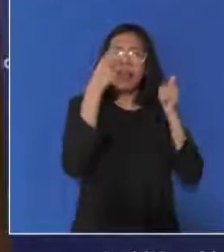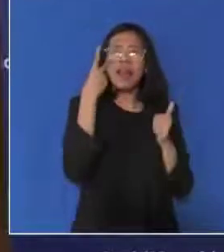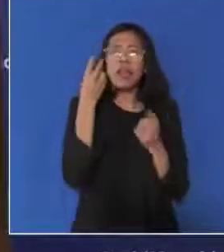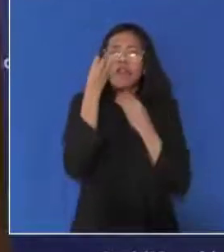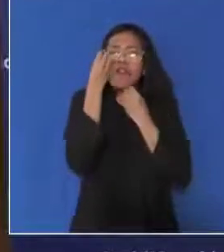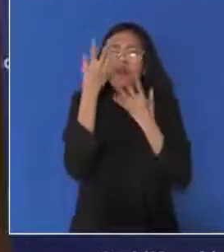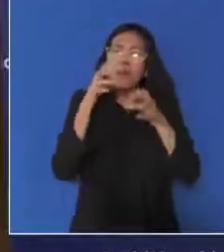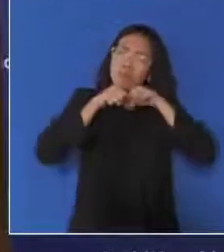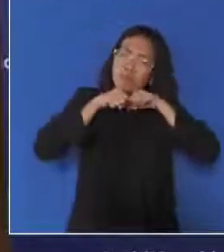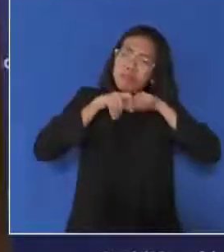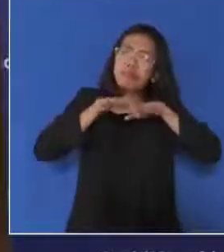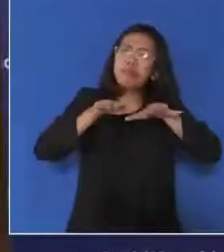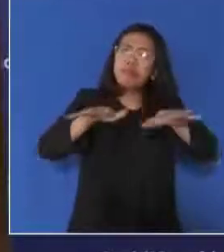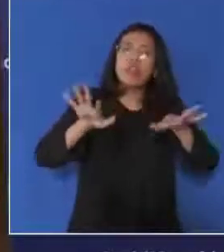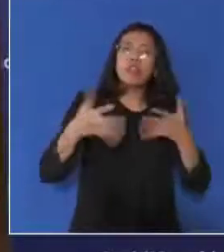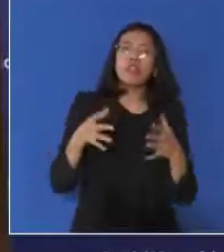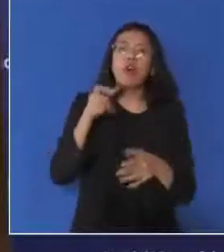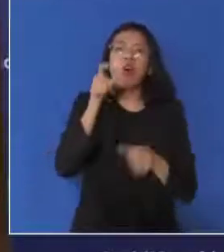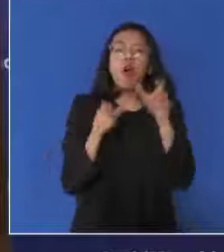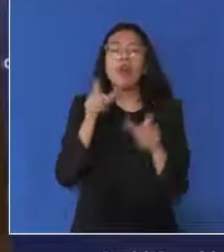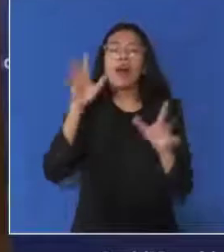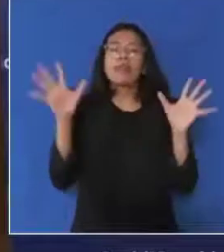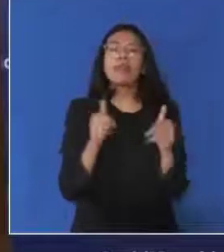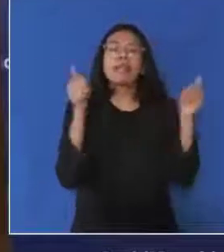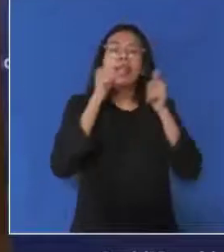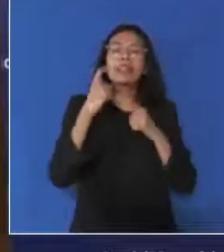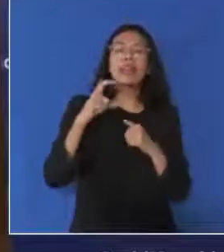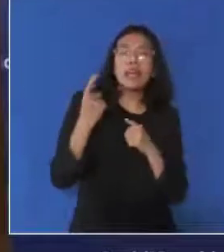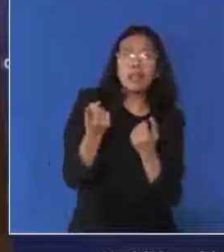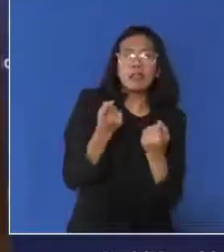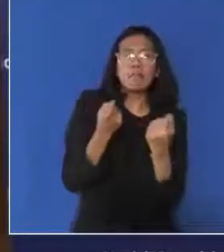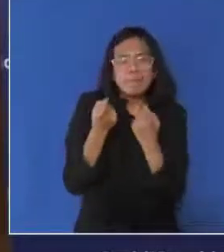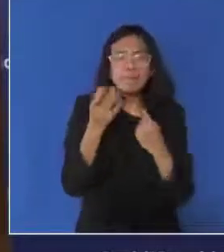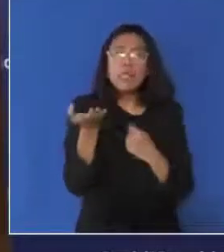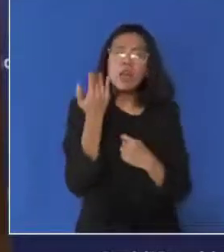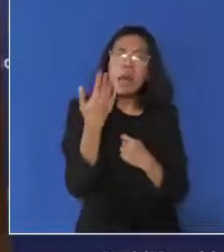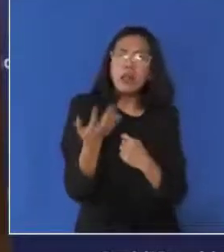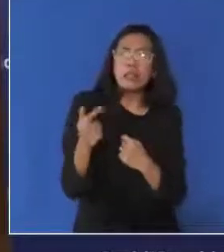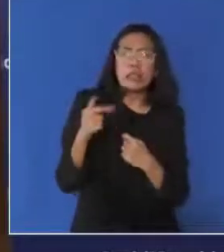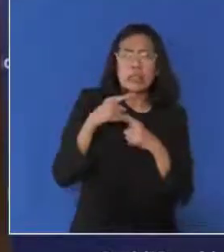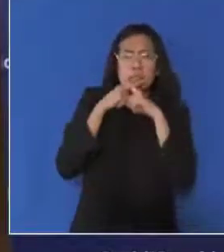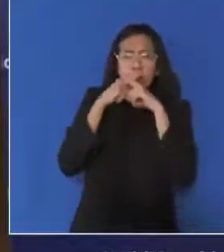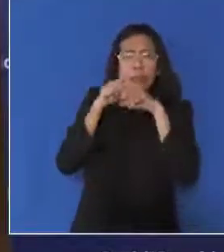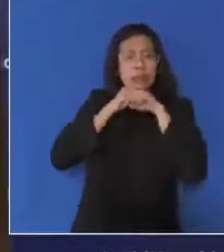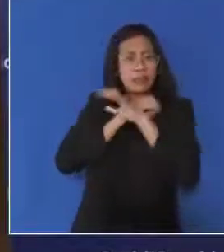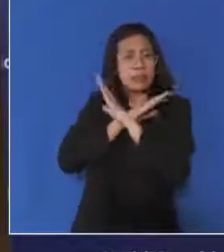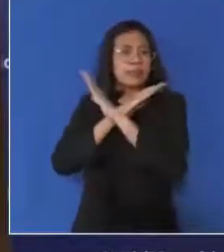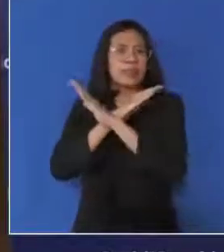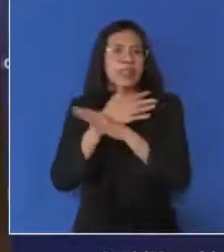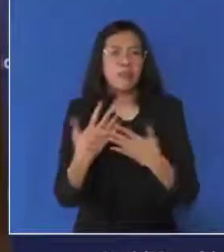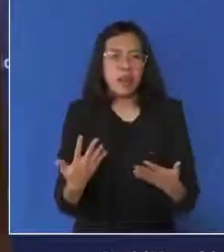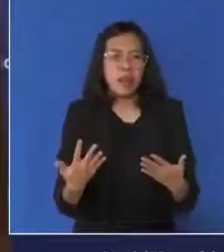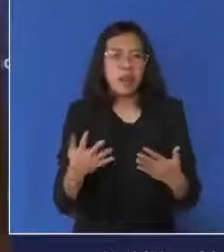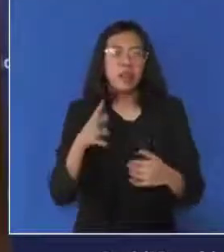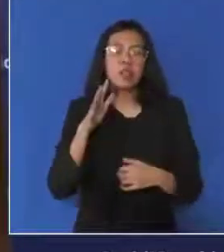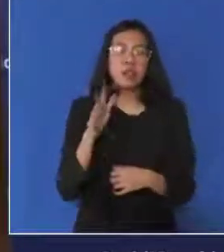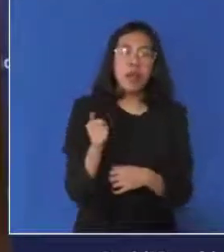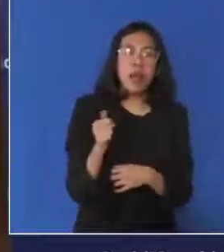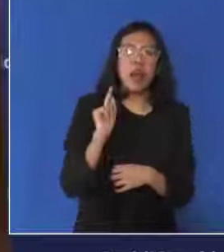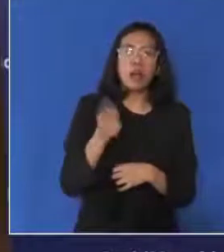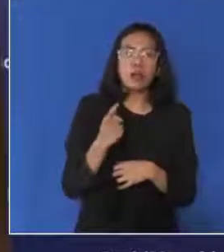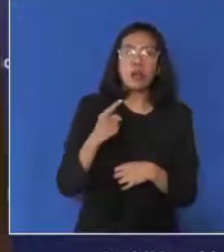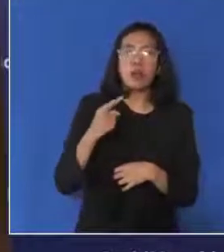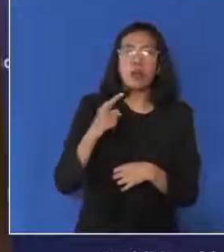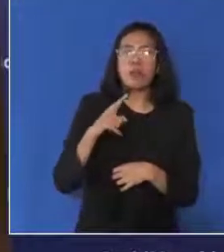ini Apa yang bisa dilakukan seseorang yang mempunyai pengaruh di masyarakat di masa pandemic ini agar juga mempunyai